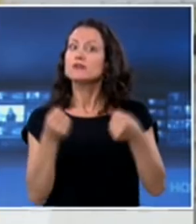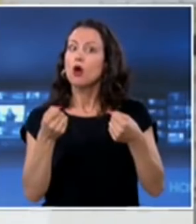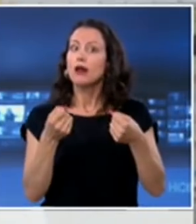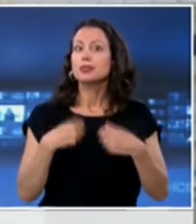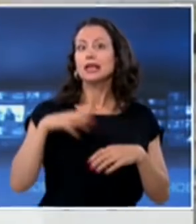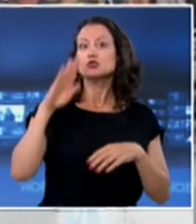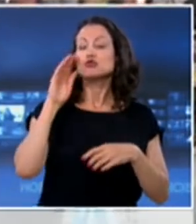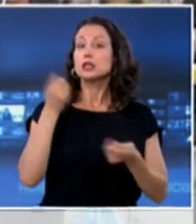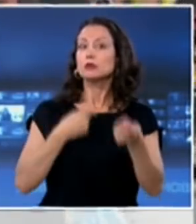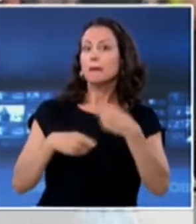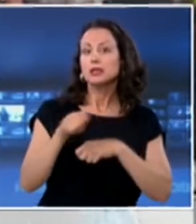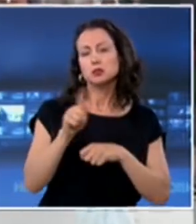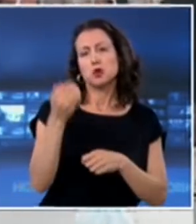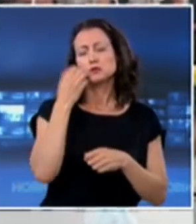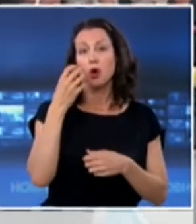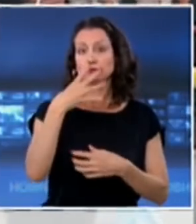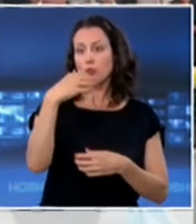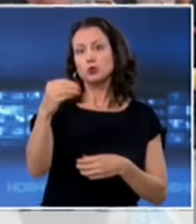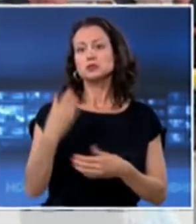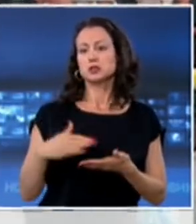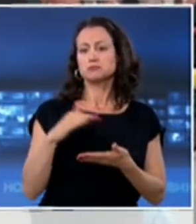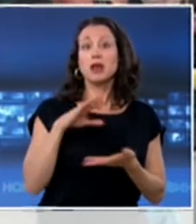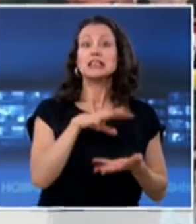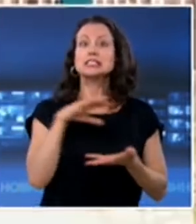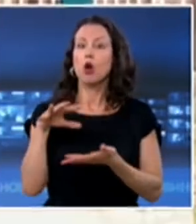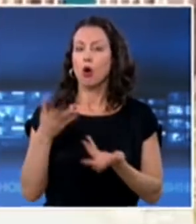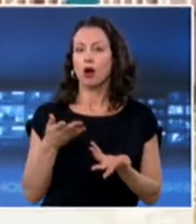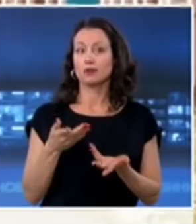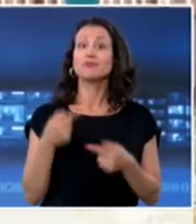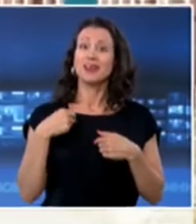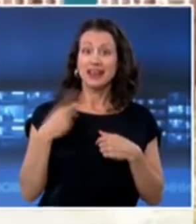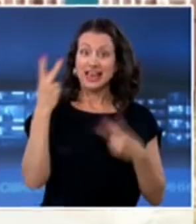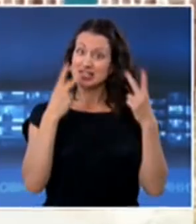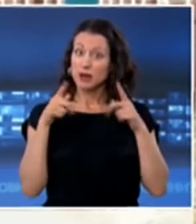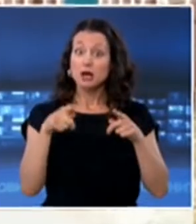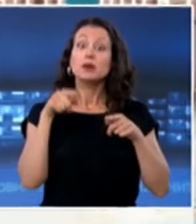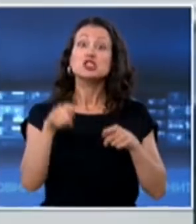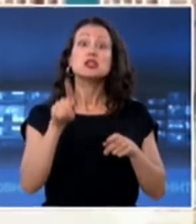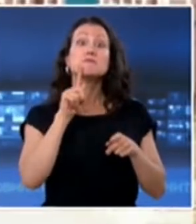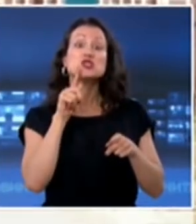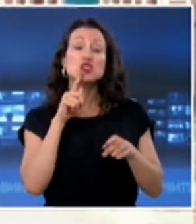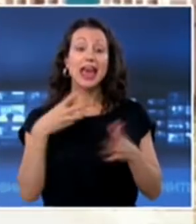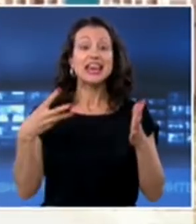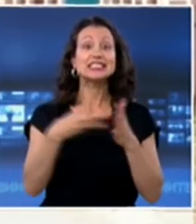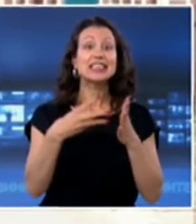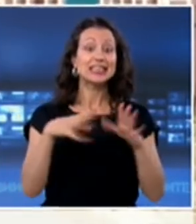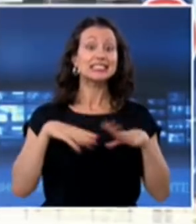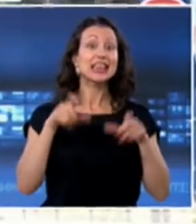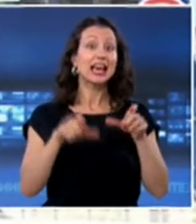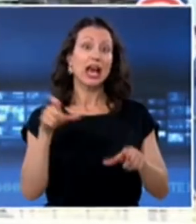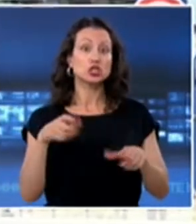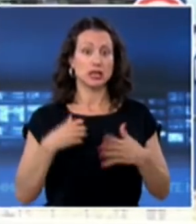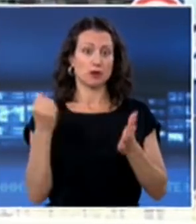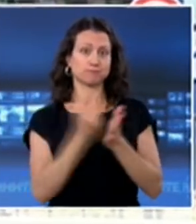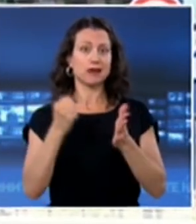използвал буса, за да зарежда стоки. По непотвърдена информация, той е сирийски гражданин със статут на бежанец. Очевидци, които